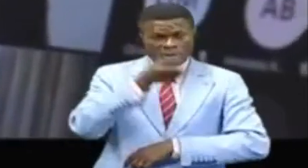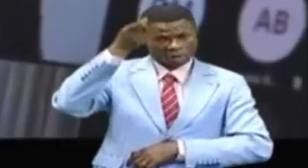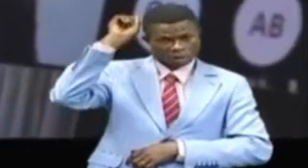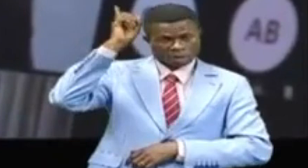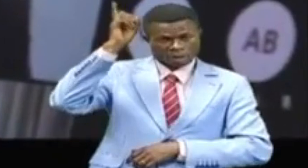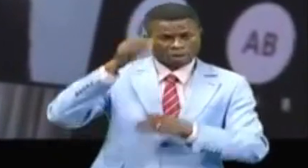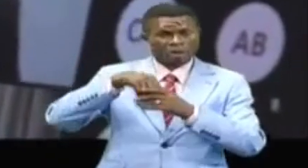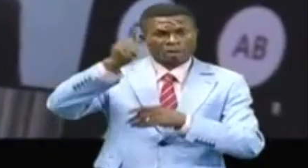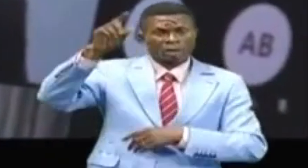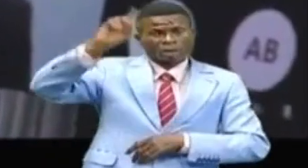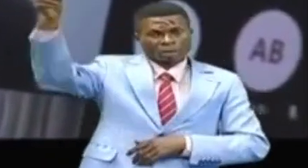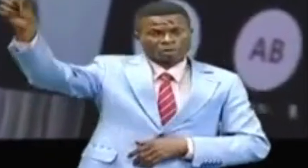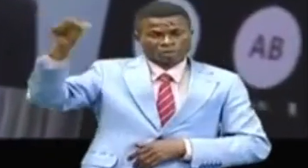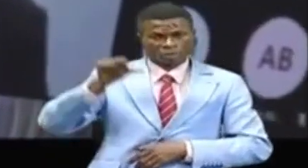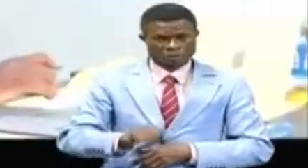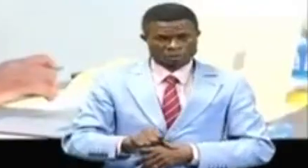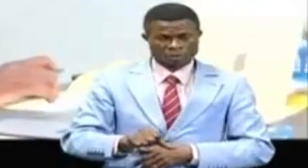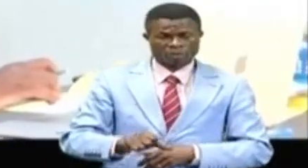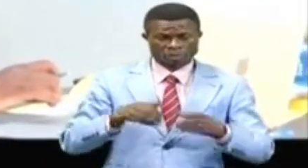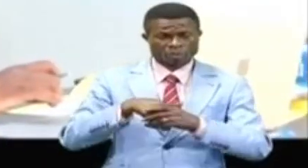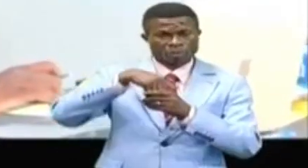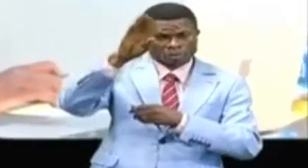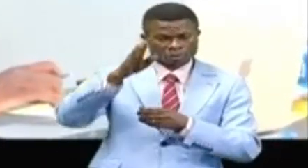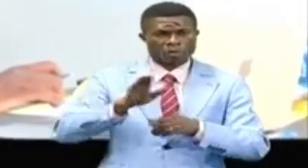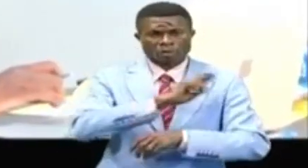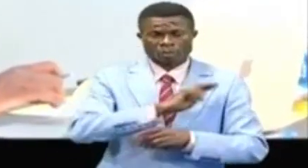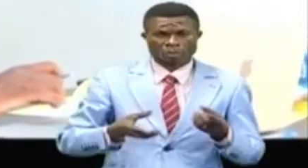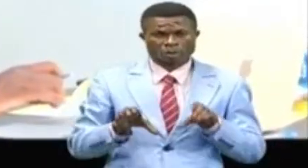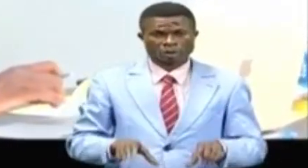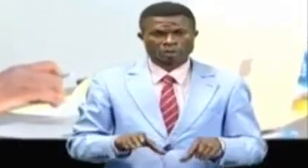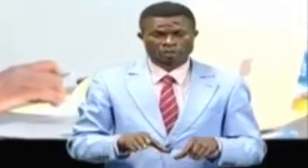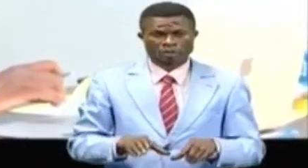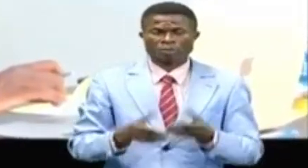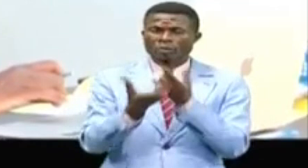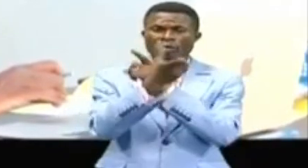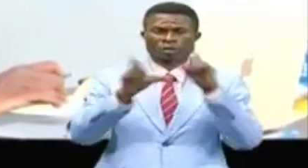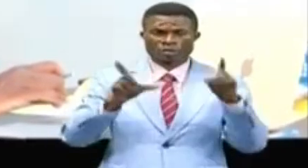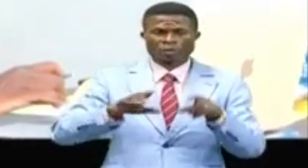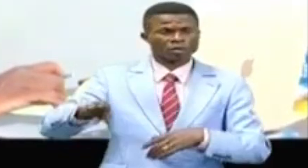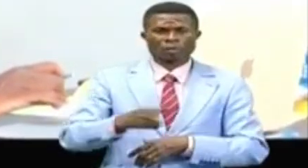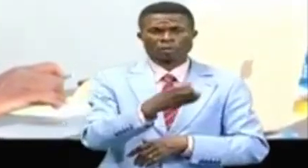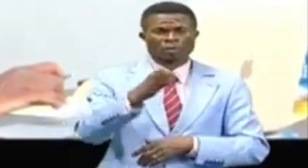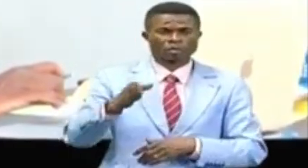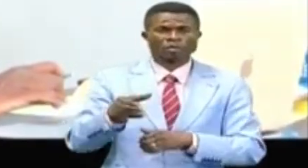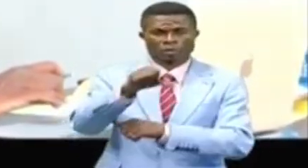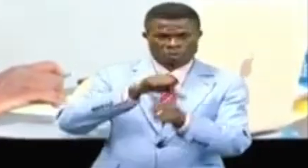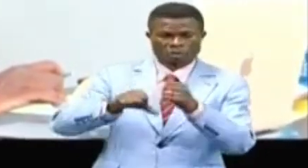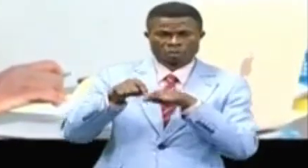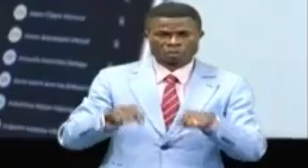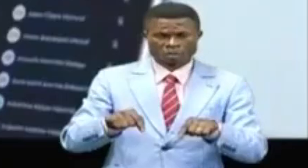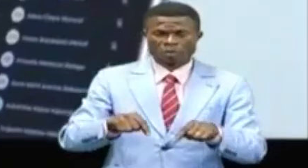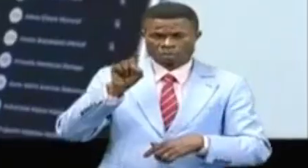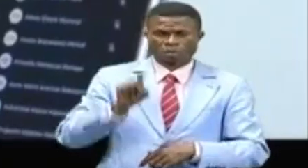pays de provenance et ou en quittant la République démocratique du Congo, la liberté des circulations intérieures sans